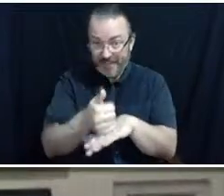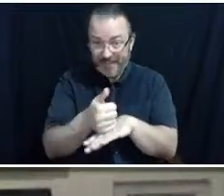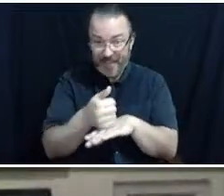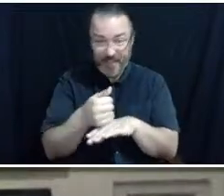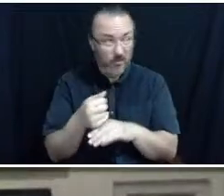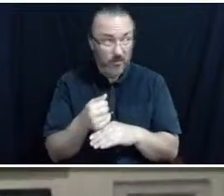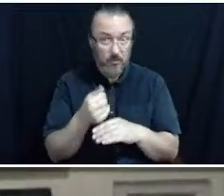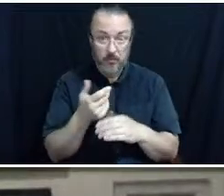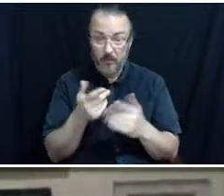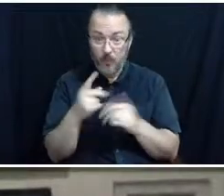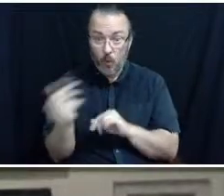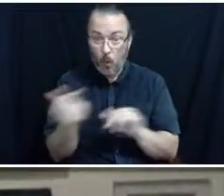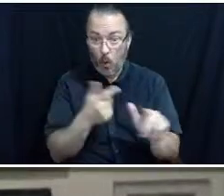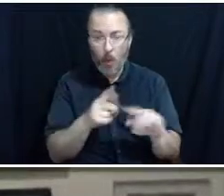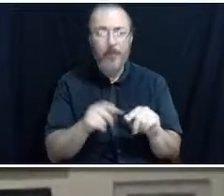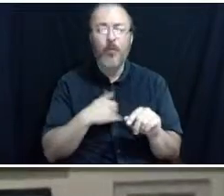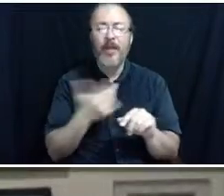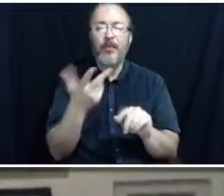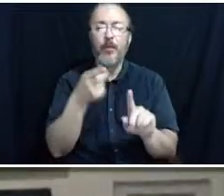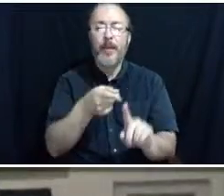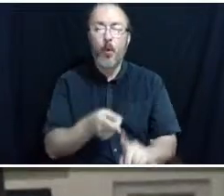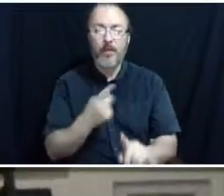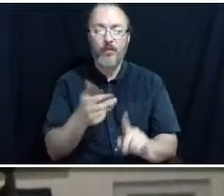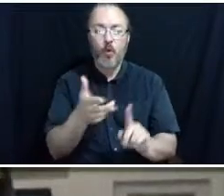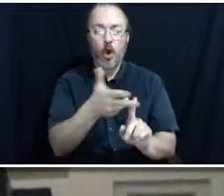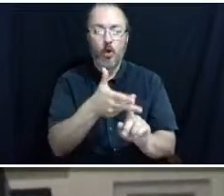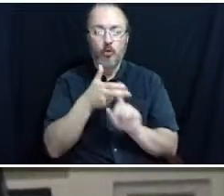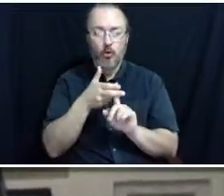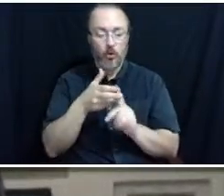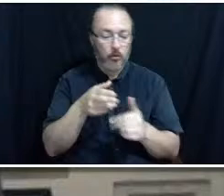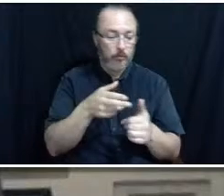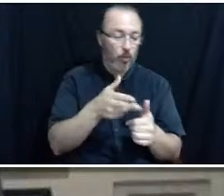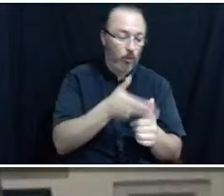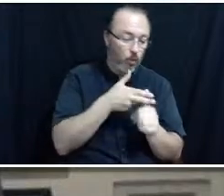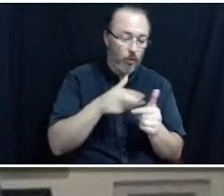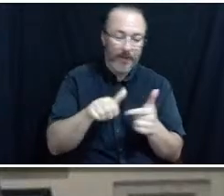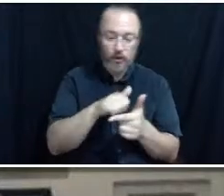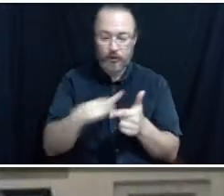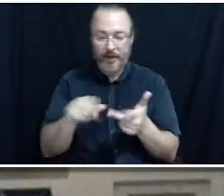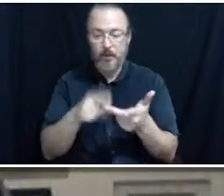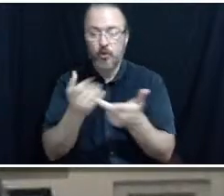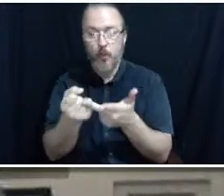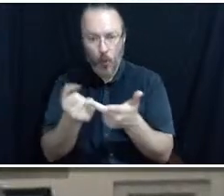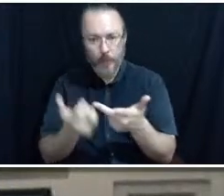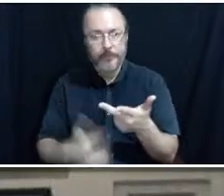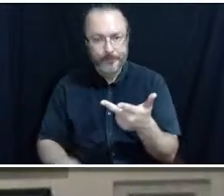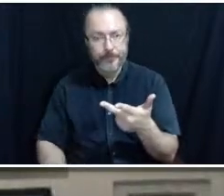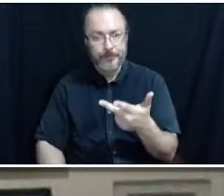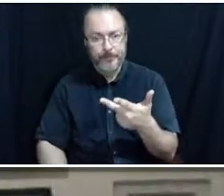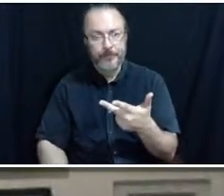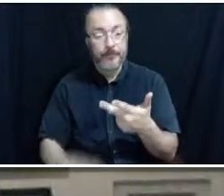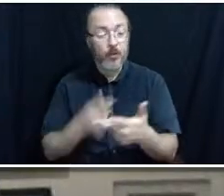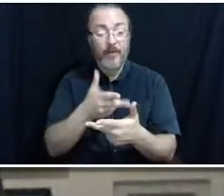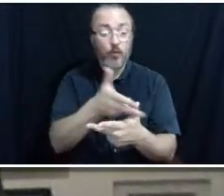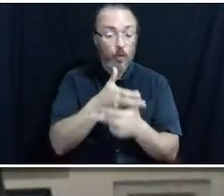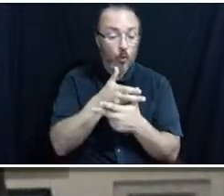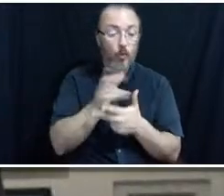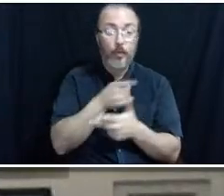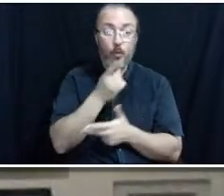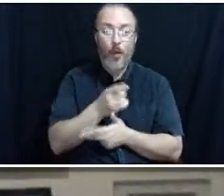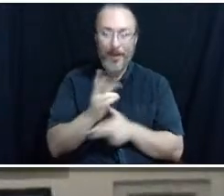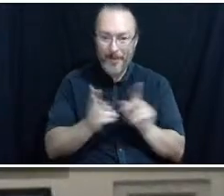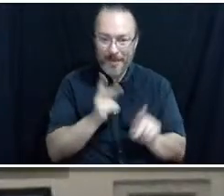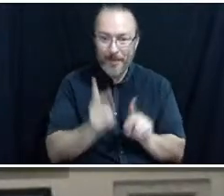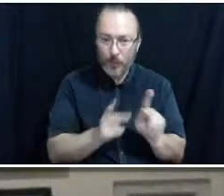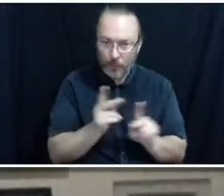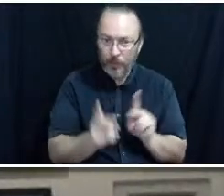qui est nécessaire. On utilise les trois étapes du recrutement, la formation et le soutien. Il faut recruter le bon